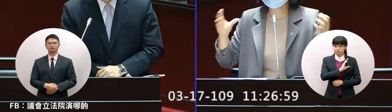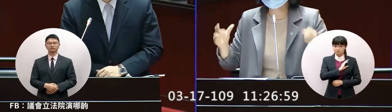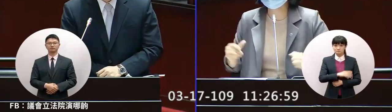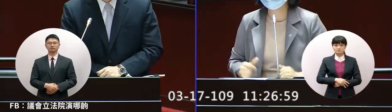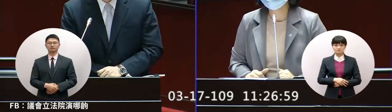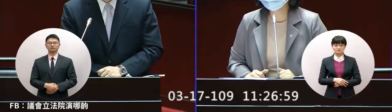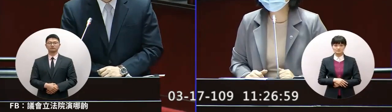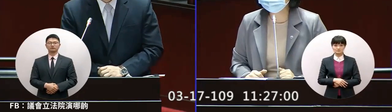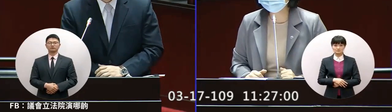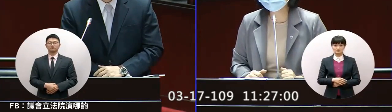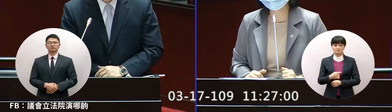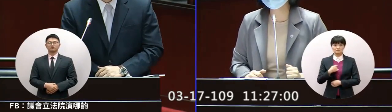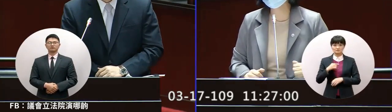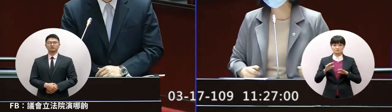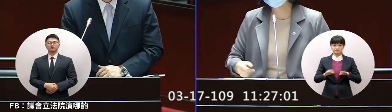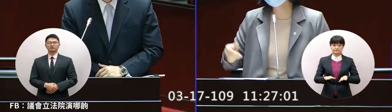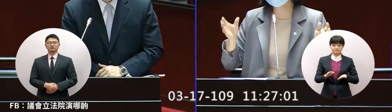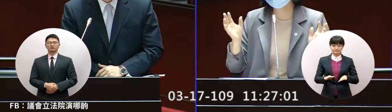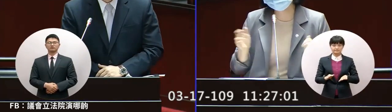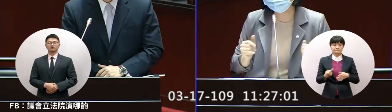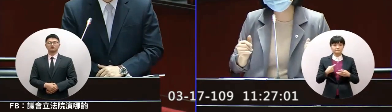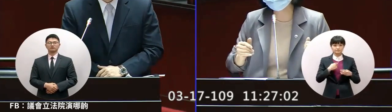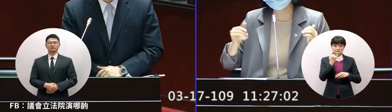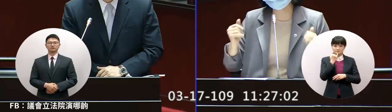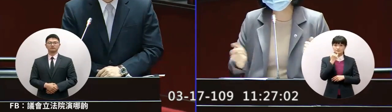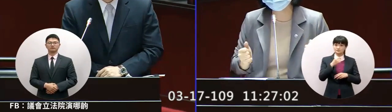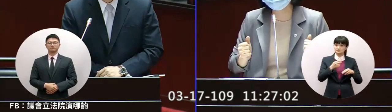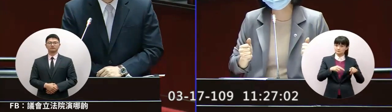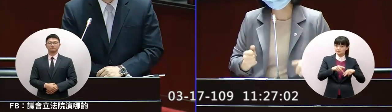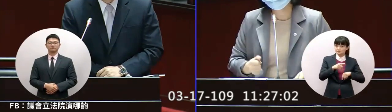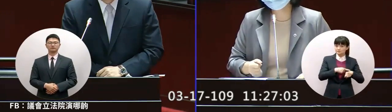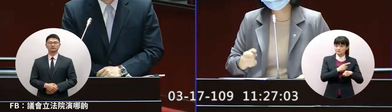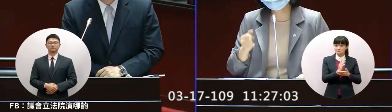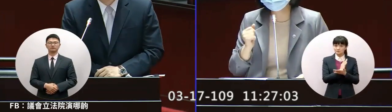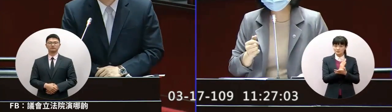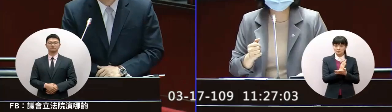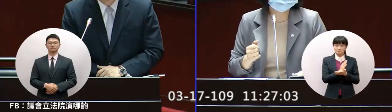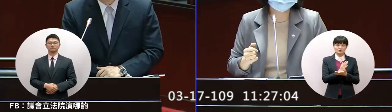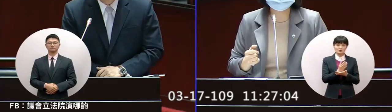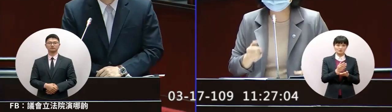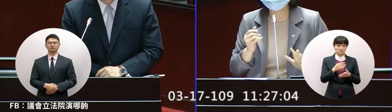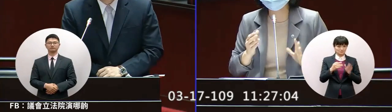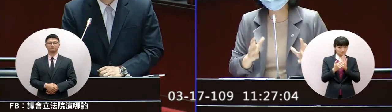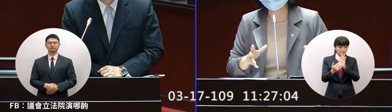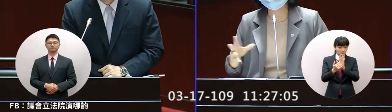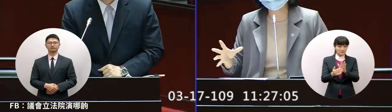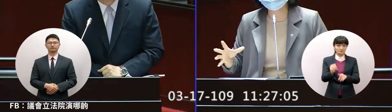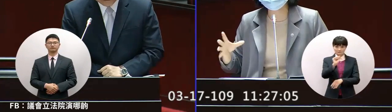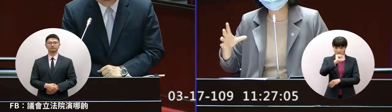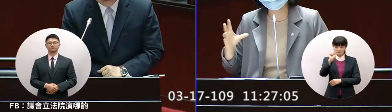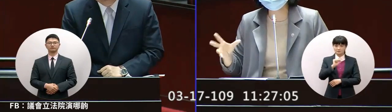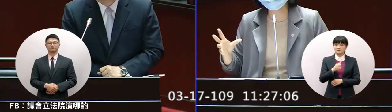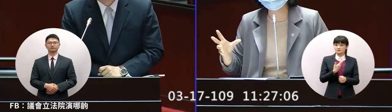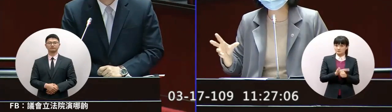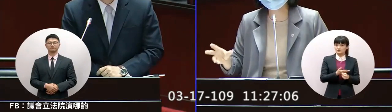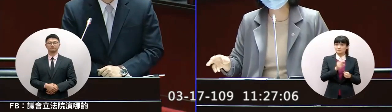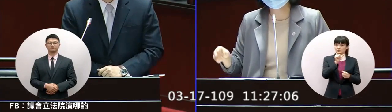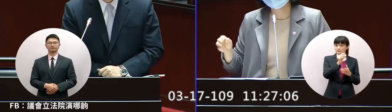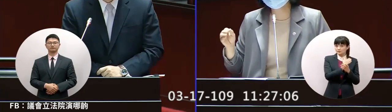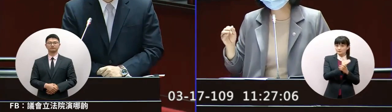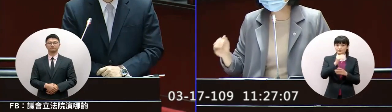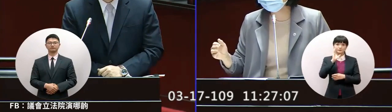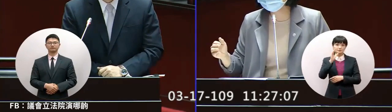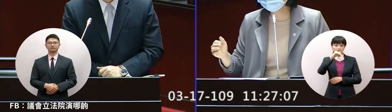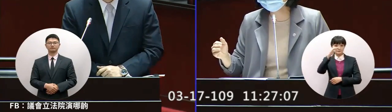没必要在这里就可行性评估一直讲懂，一直没通过，所以拜托就是说，也给五股泰山的这个轻轨捷